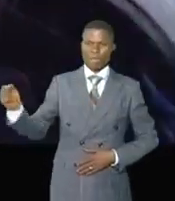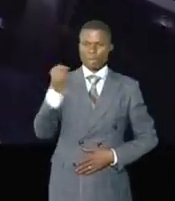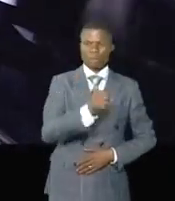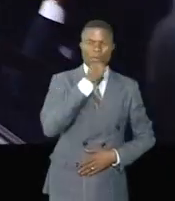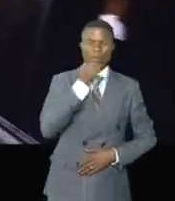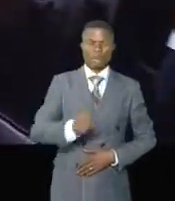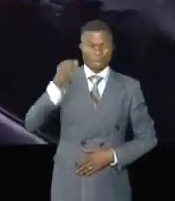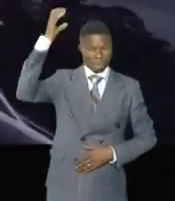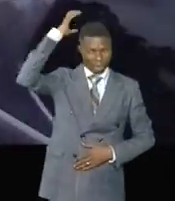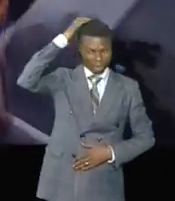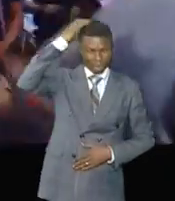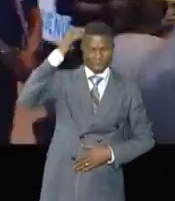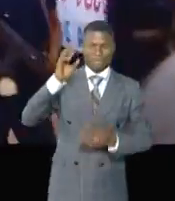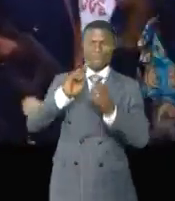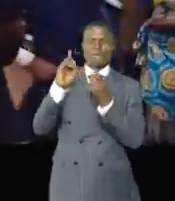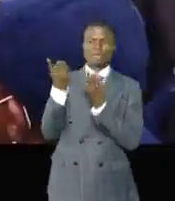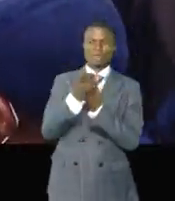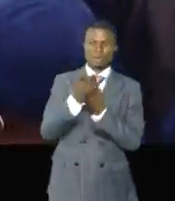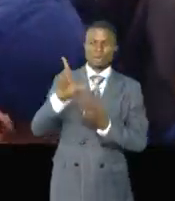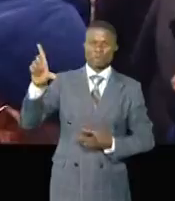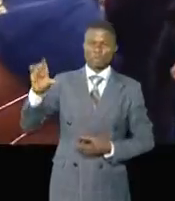évêque du diocèse de Lissala.